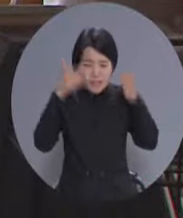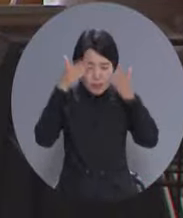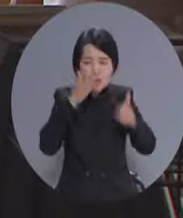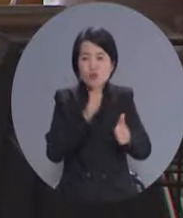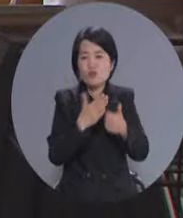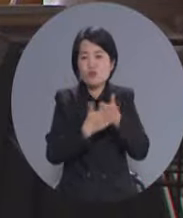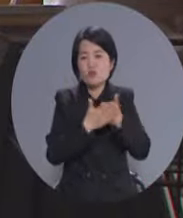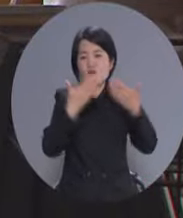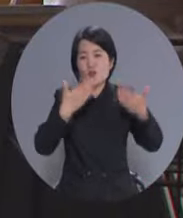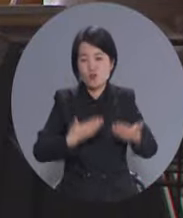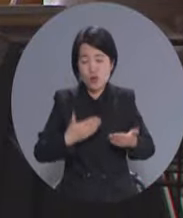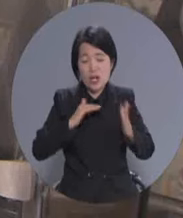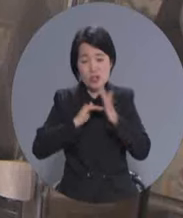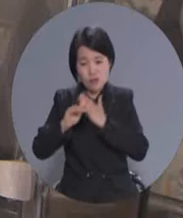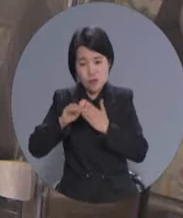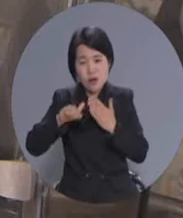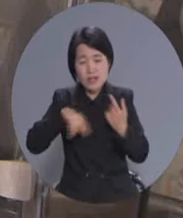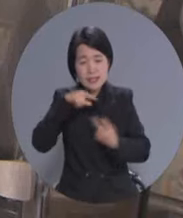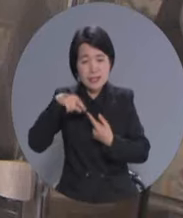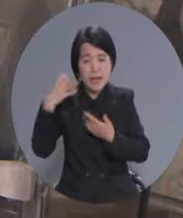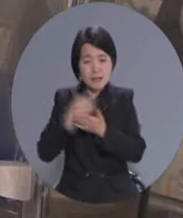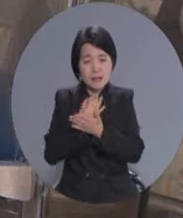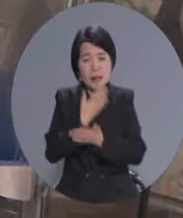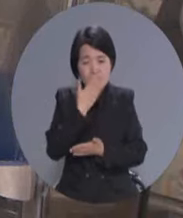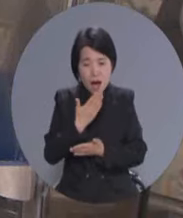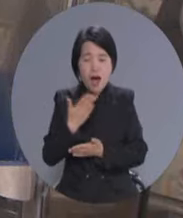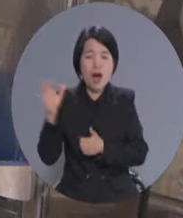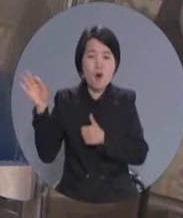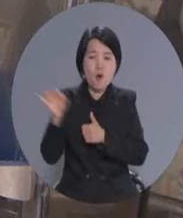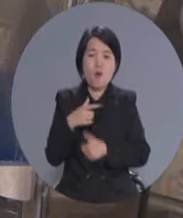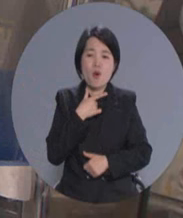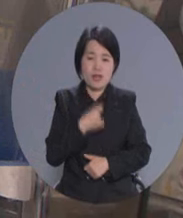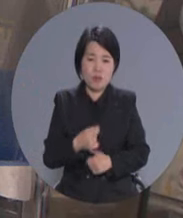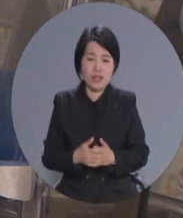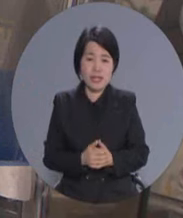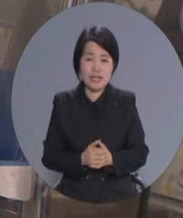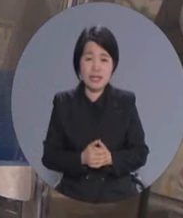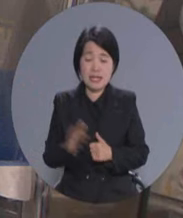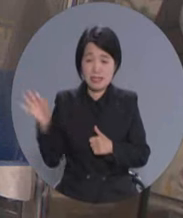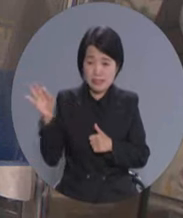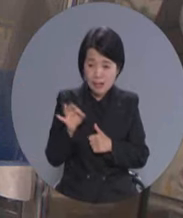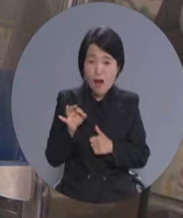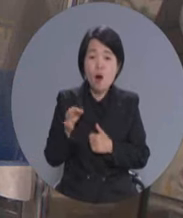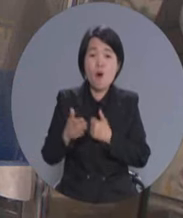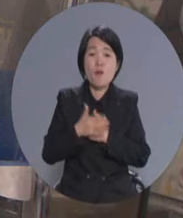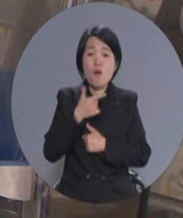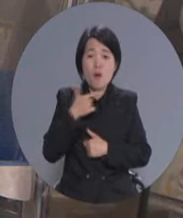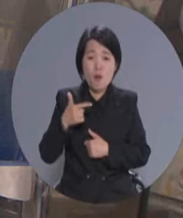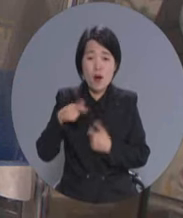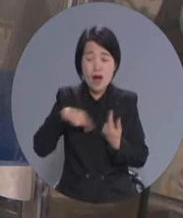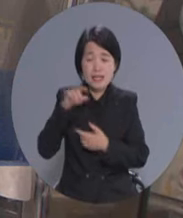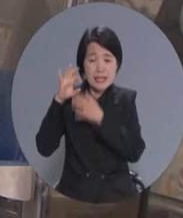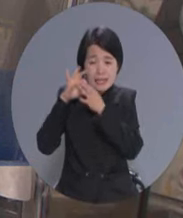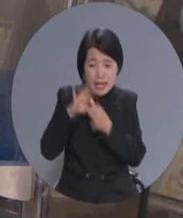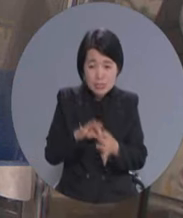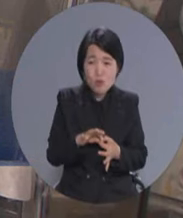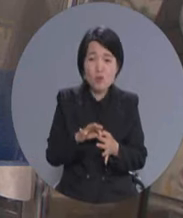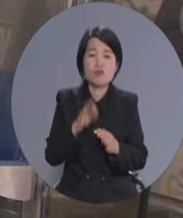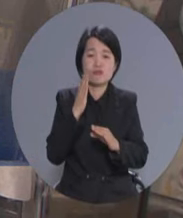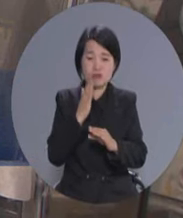확대되길 바라고 있습니다 어 지원금 자체는 이제 도움이 됐는데 저희가 그래도 또 오래 유지하고